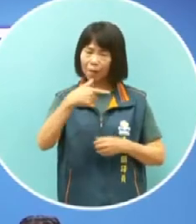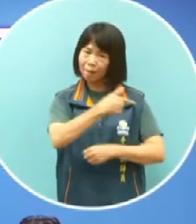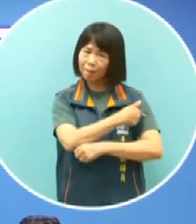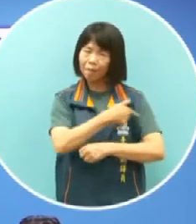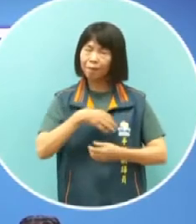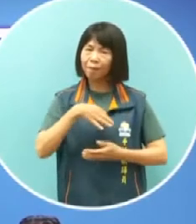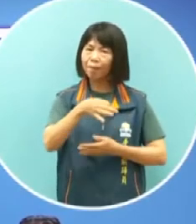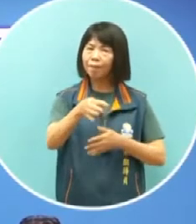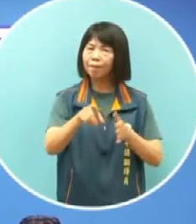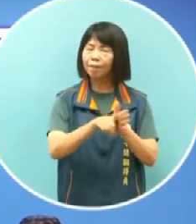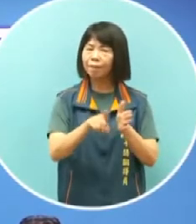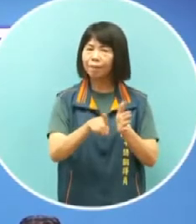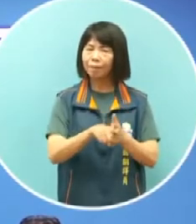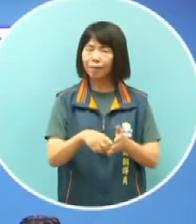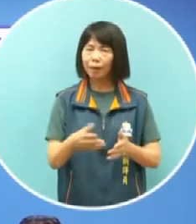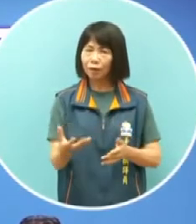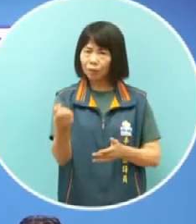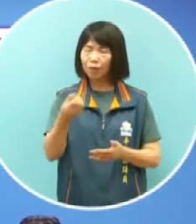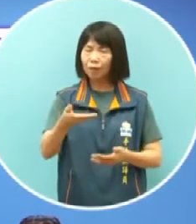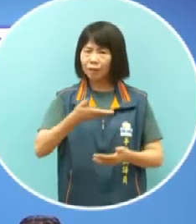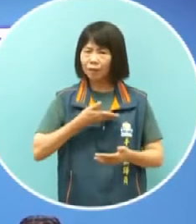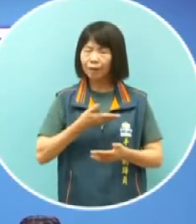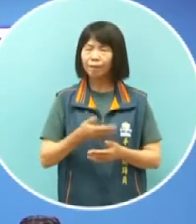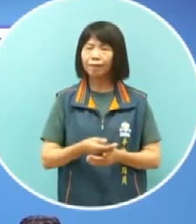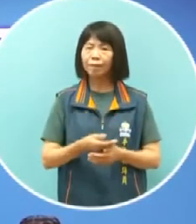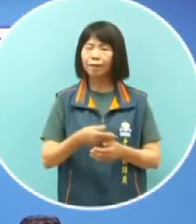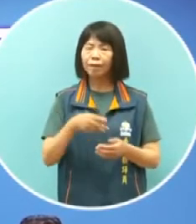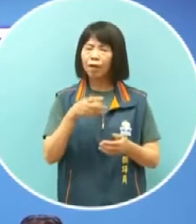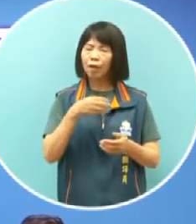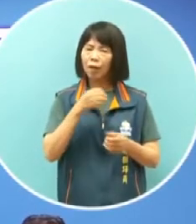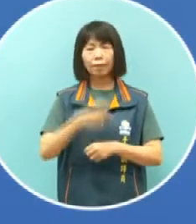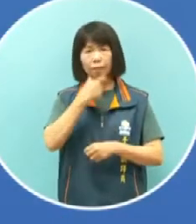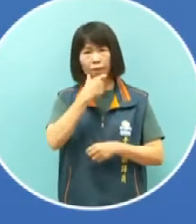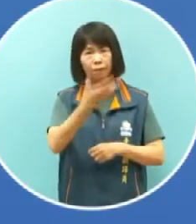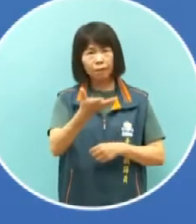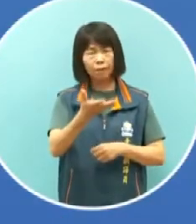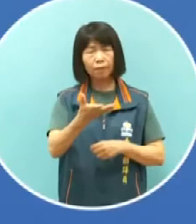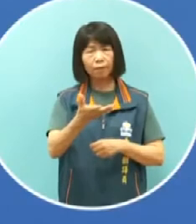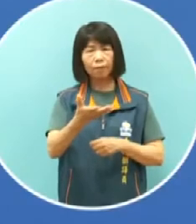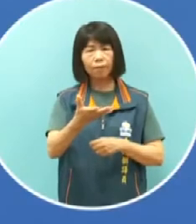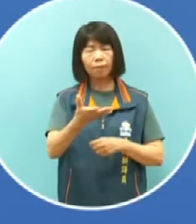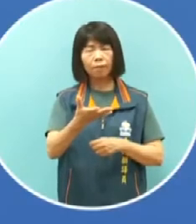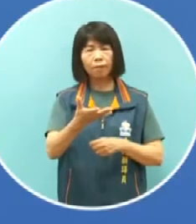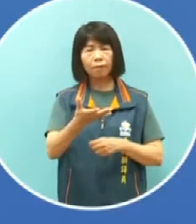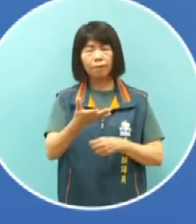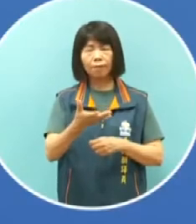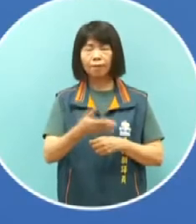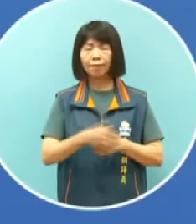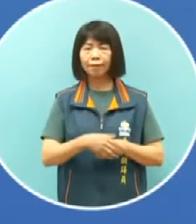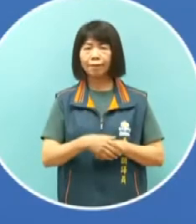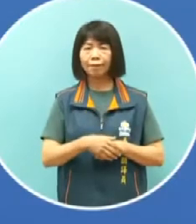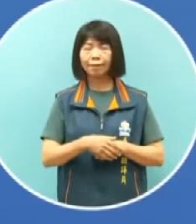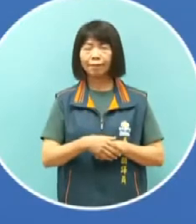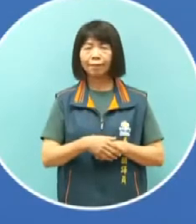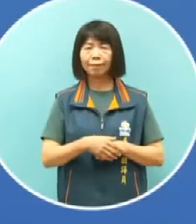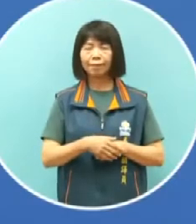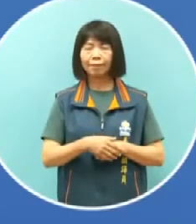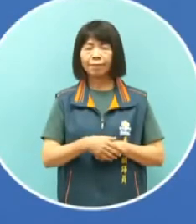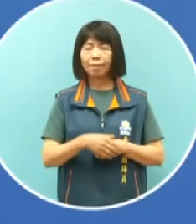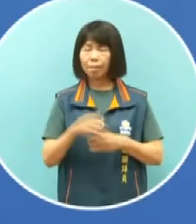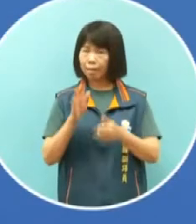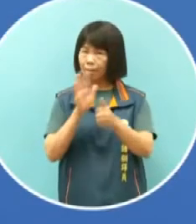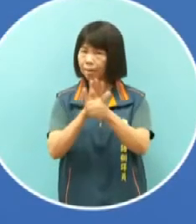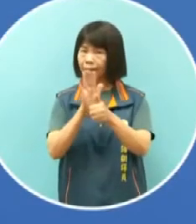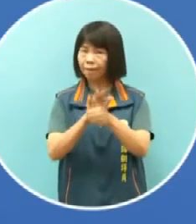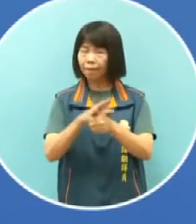苗，提升接种疫苗的覆盖率，让传染源降到最低。 这个实际这个要为